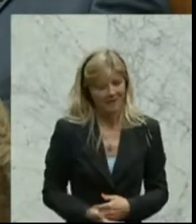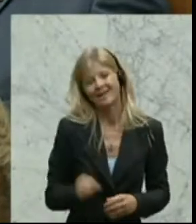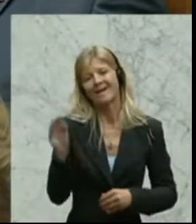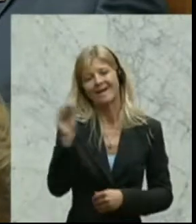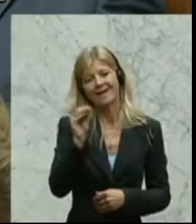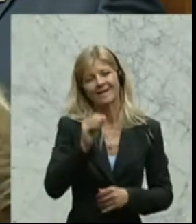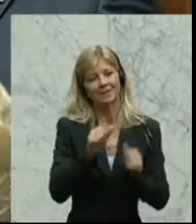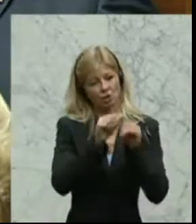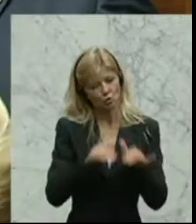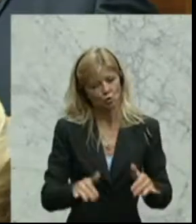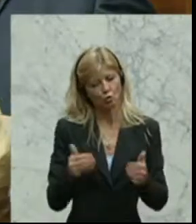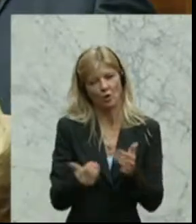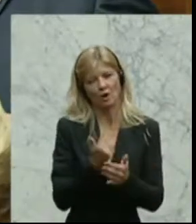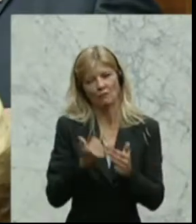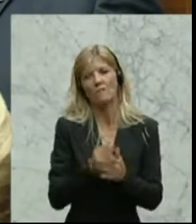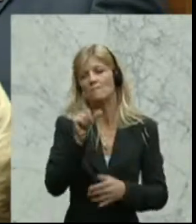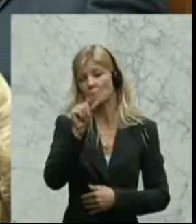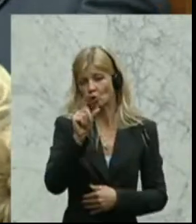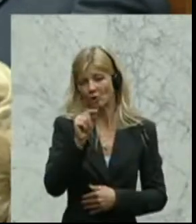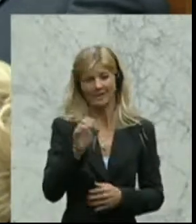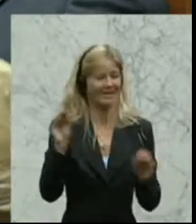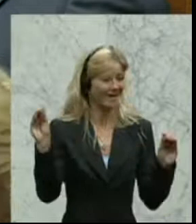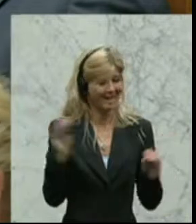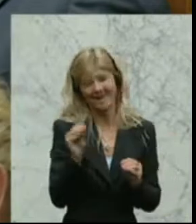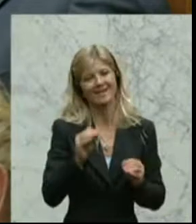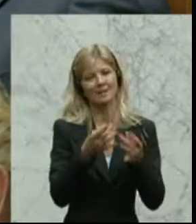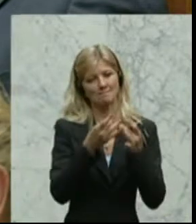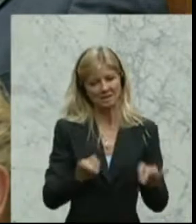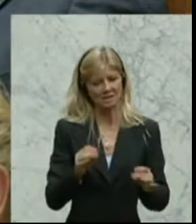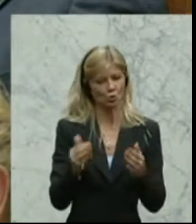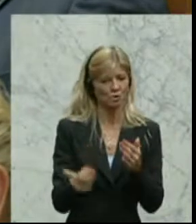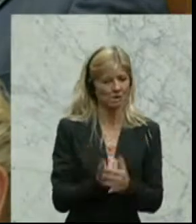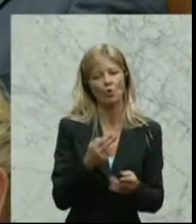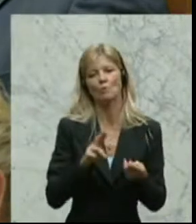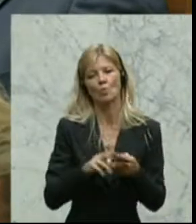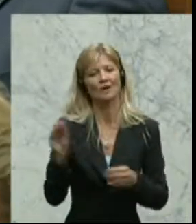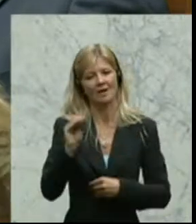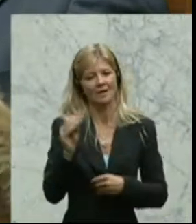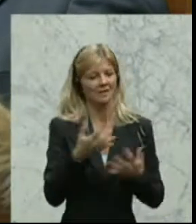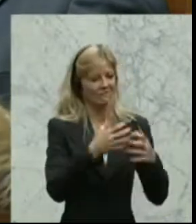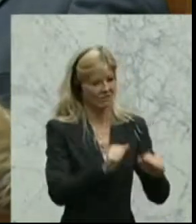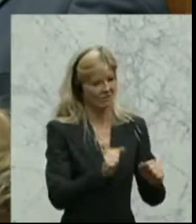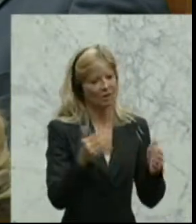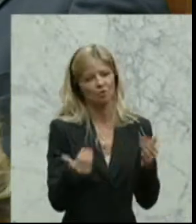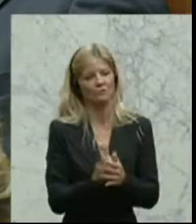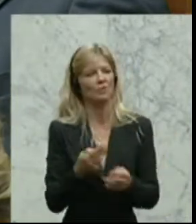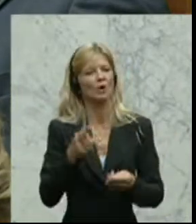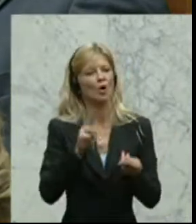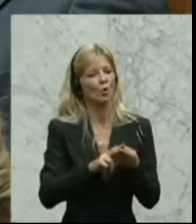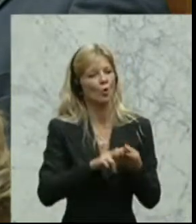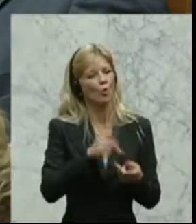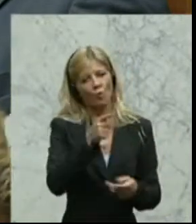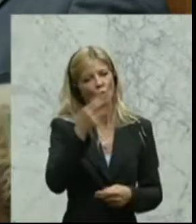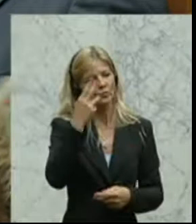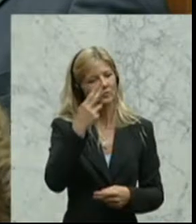echte Pensionsreform und eine echte Verwaltungsreform, wie Beate Meinreisinger das auch schon in ihrer Rede erwähnt hat. Sie